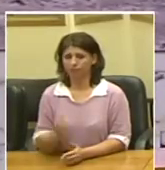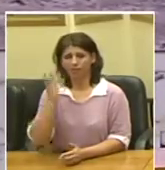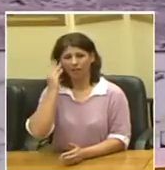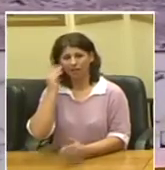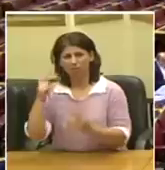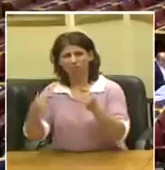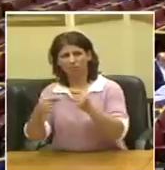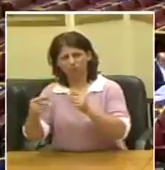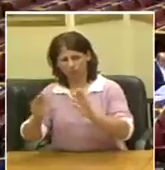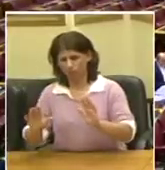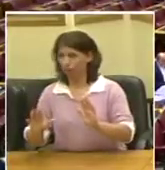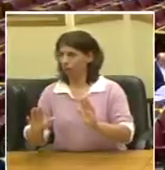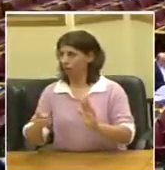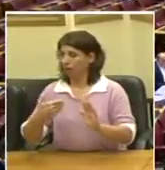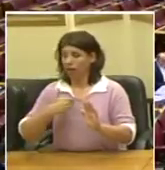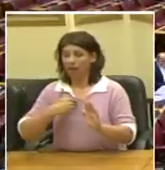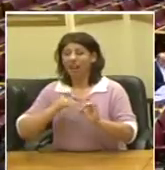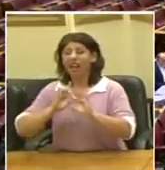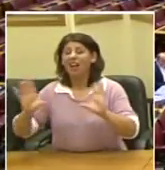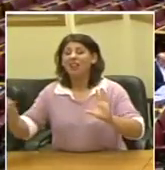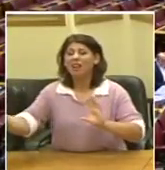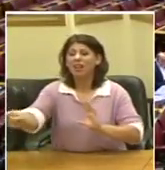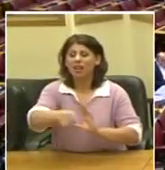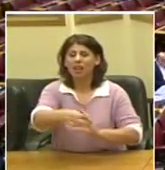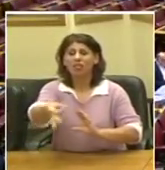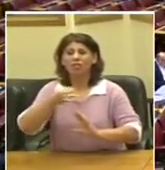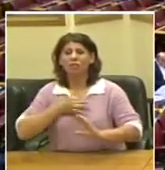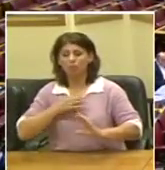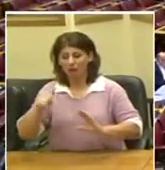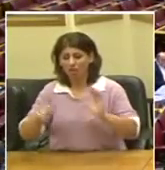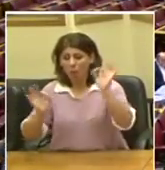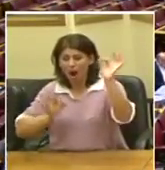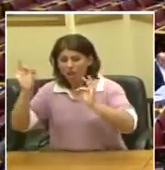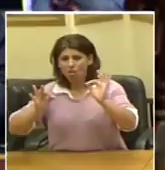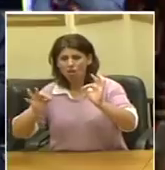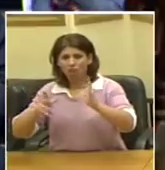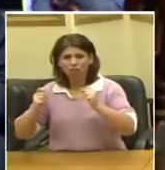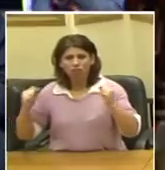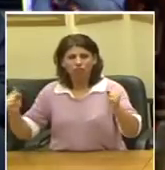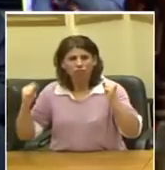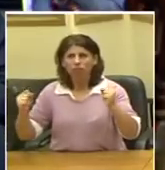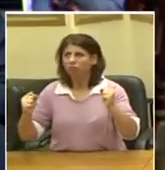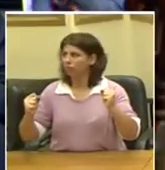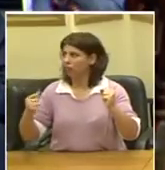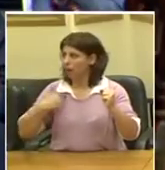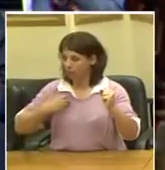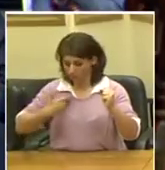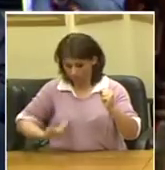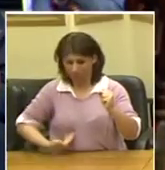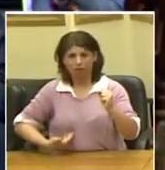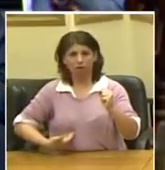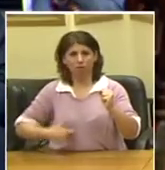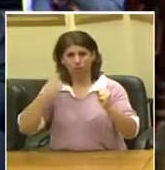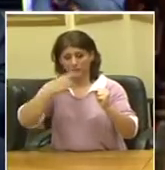πιο μακεδονομάχος από μένα. Κανένας. Αφού θέλουμε έτσι να μιλάμε εδώ μέσα. Και εμείς επιμένουμε ότι αυτή τη στιγμή